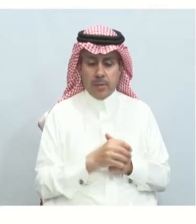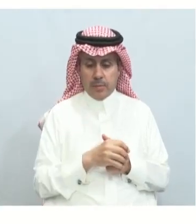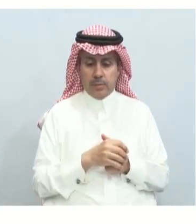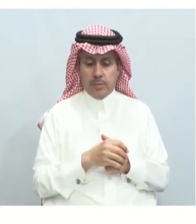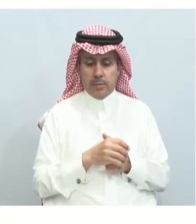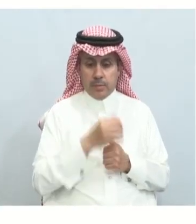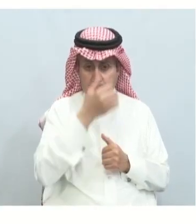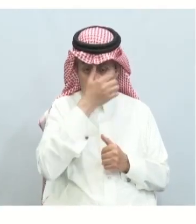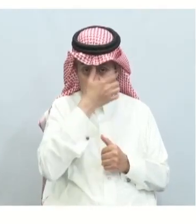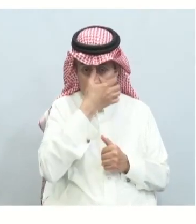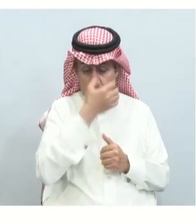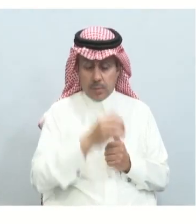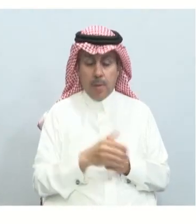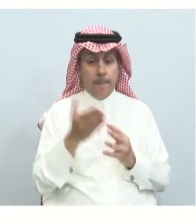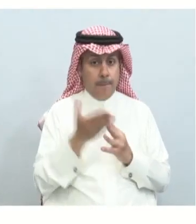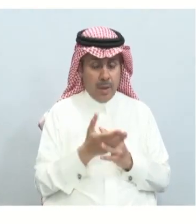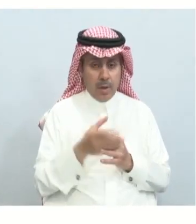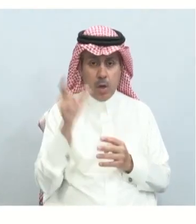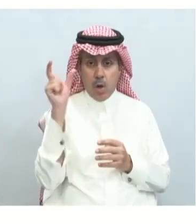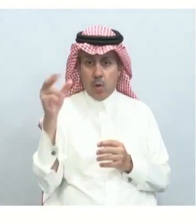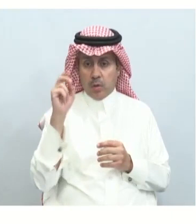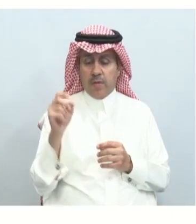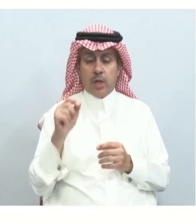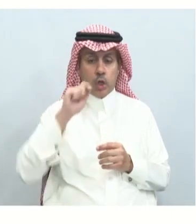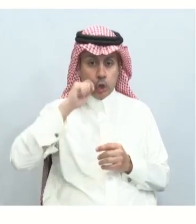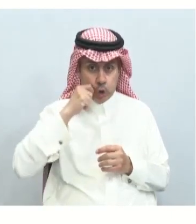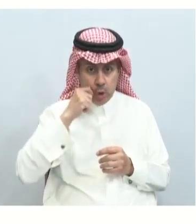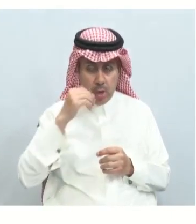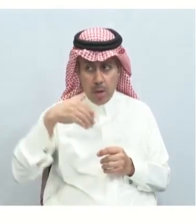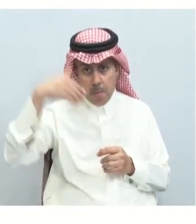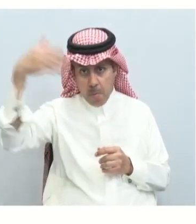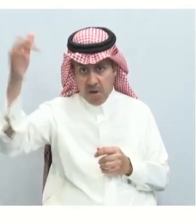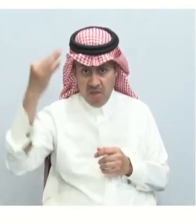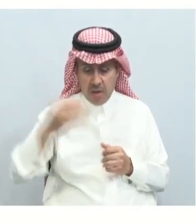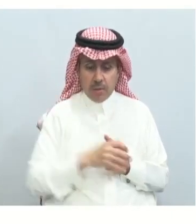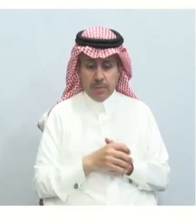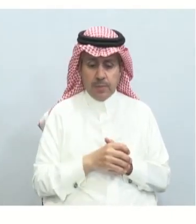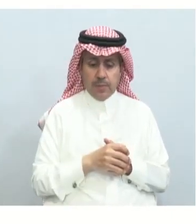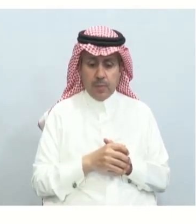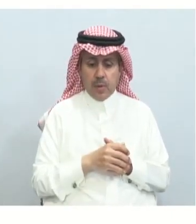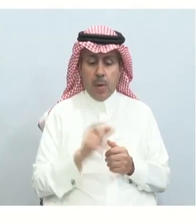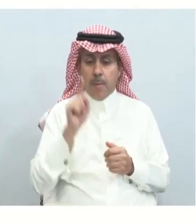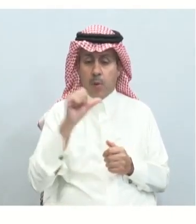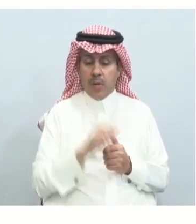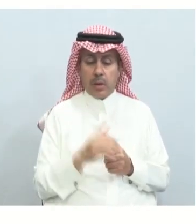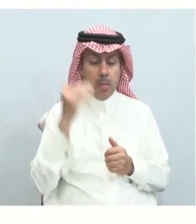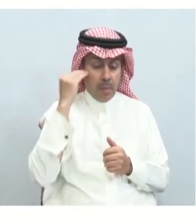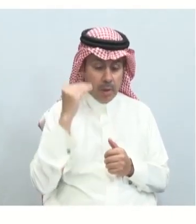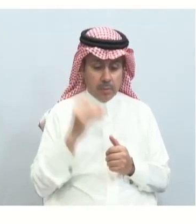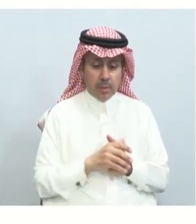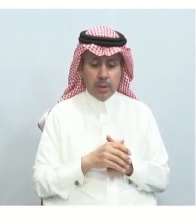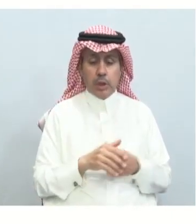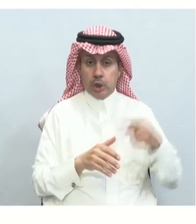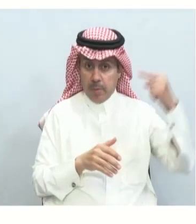هذا لا اشكال فيه بين نطفه رجل اجنبي وهنا اشكال وبويضه امراه